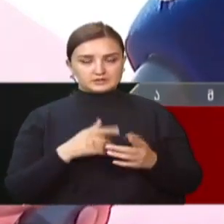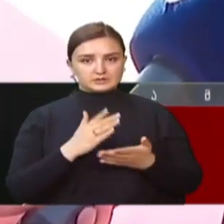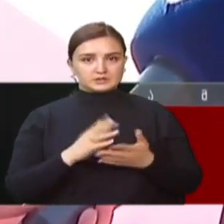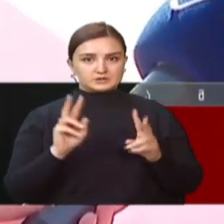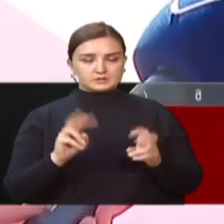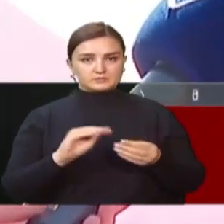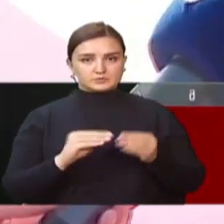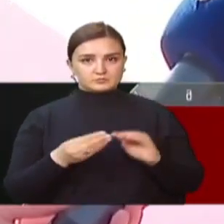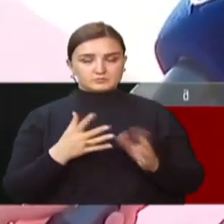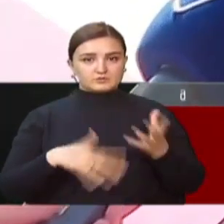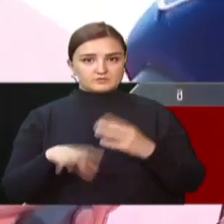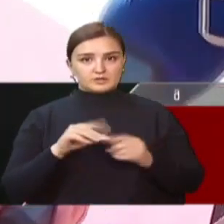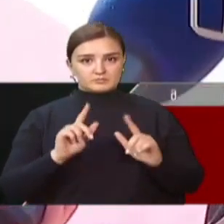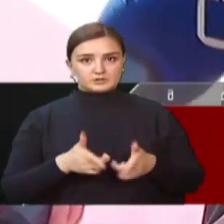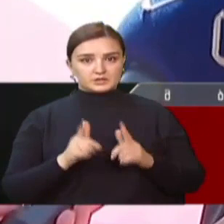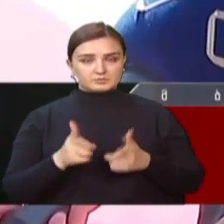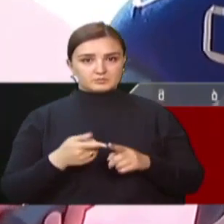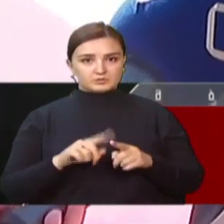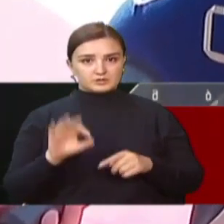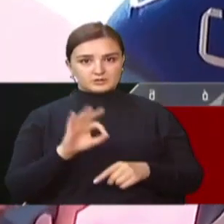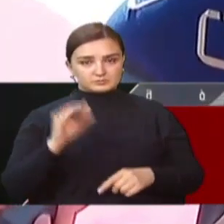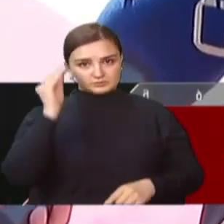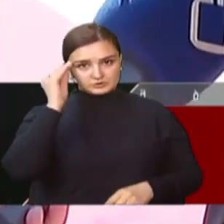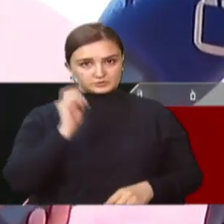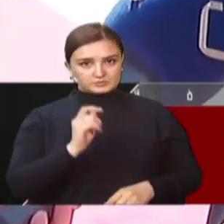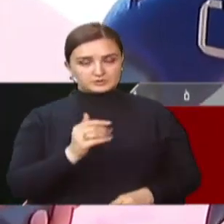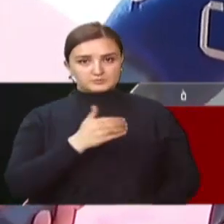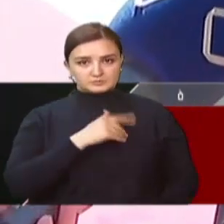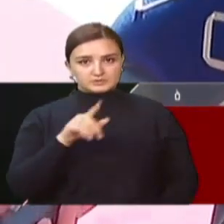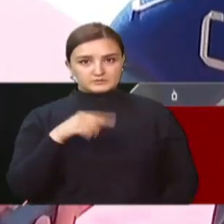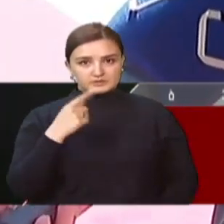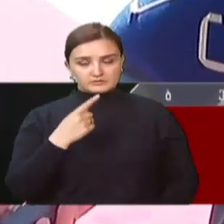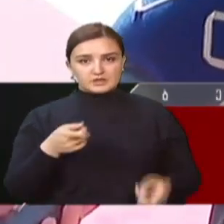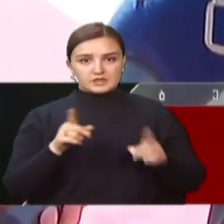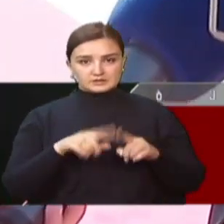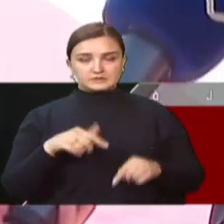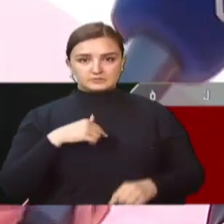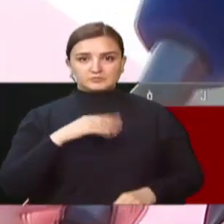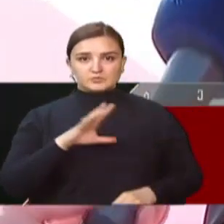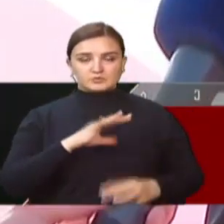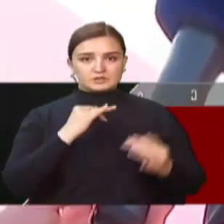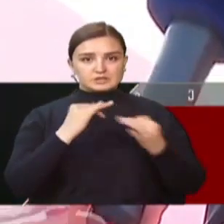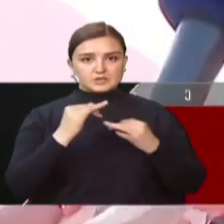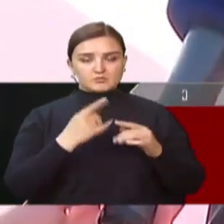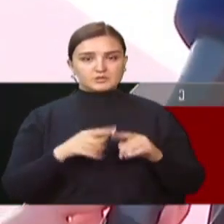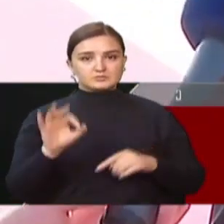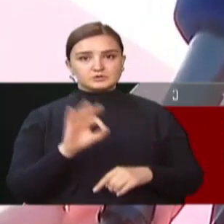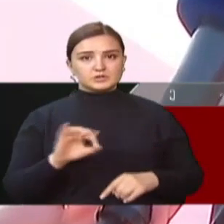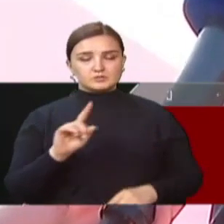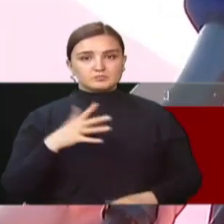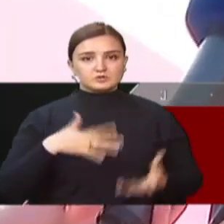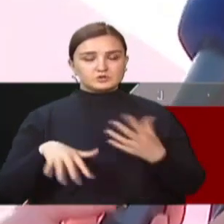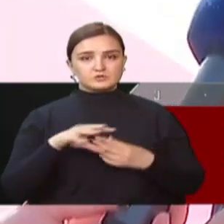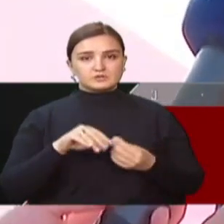პრობლემა ყველა მეთანხმებოდა ამ შეფასებაში სხვა დროს მინდა თქვა ასევე მე მქონდა საუბარი იმის თაობაზე რომ